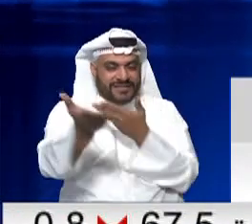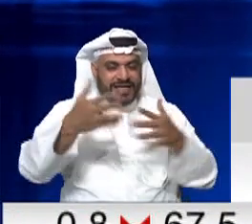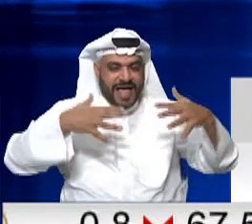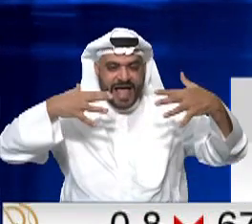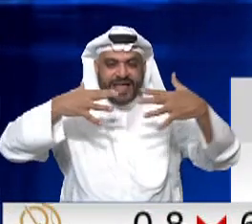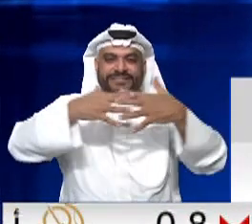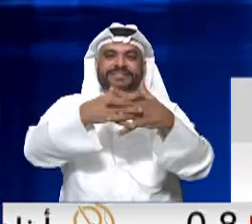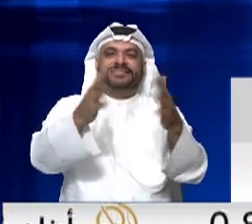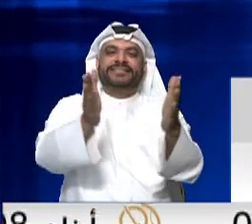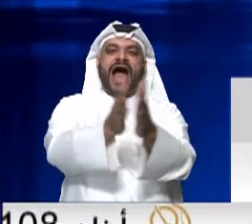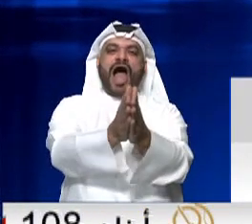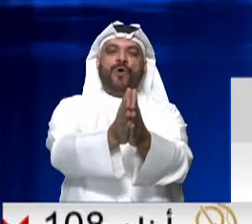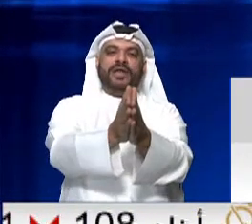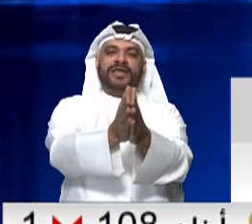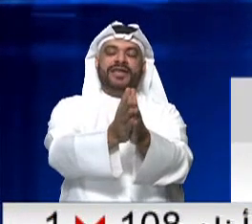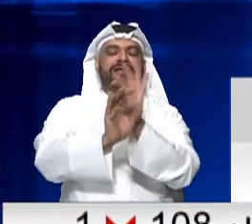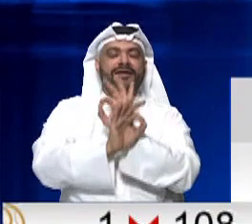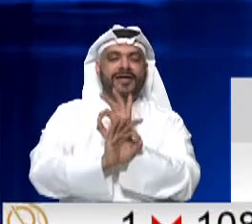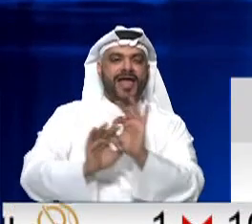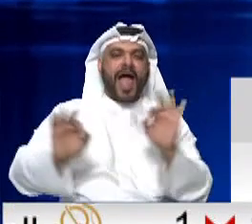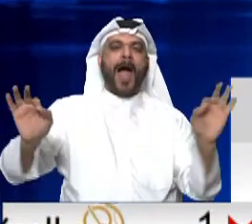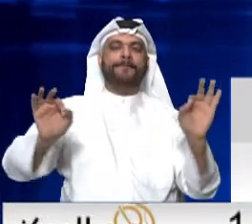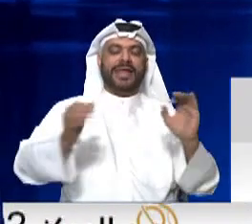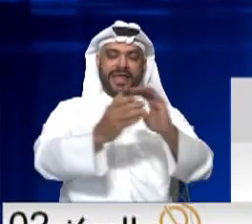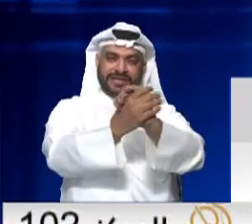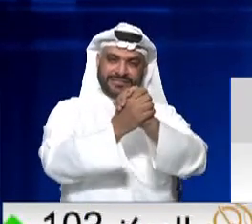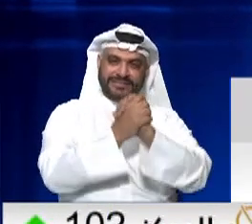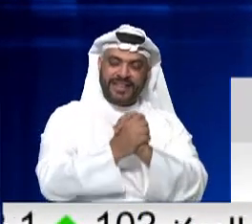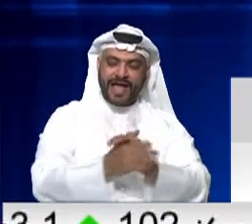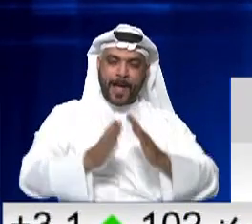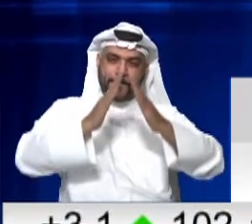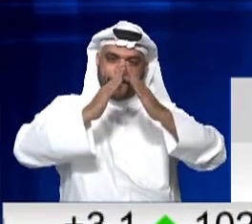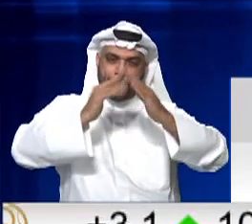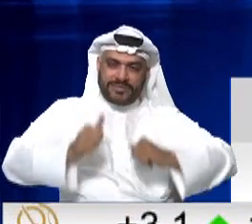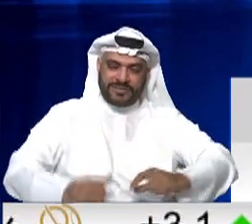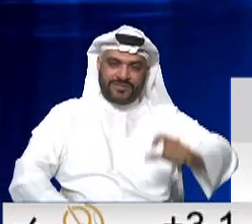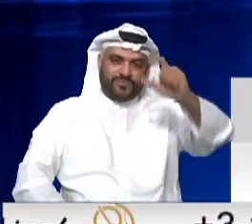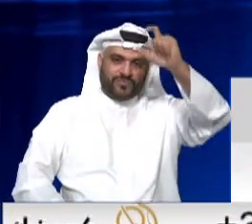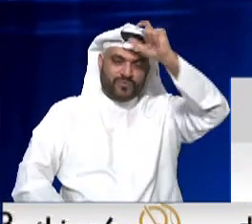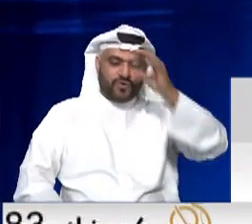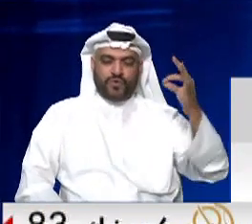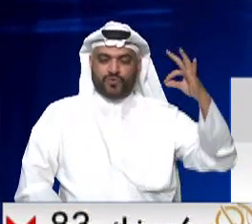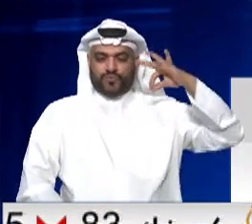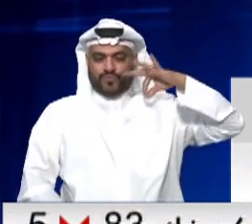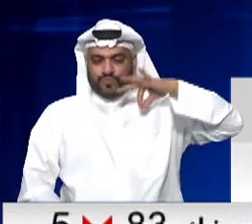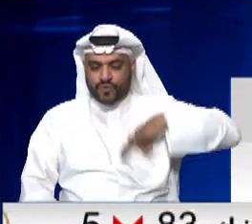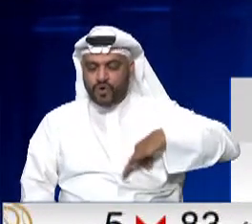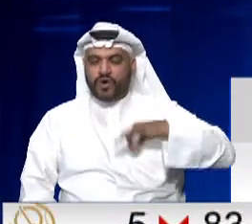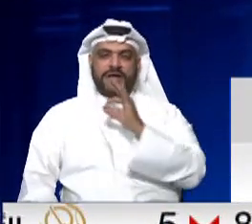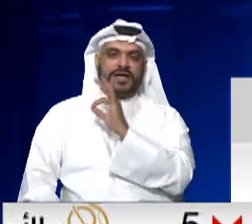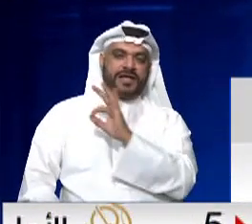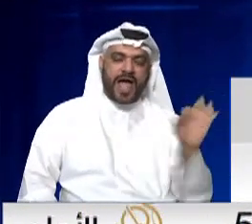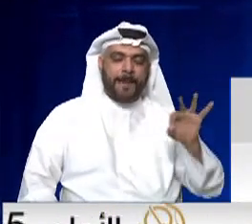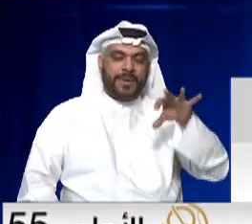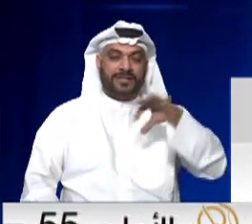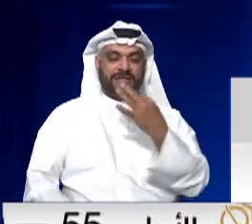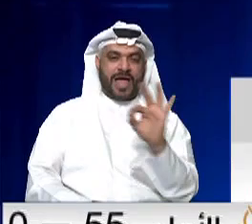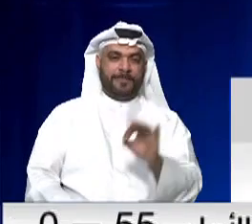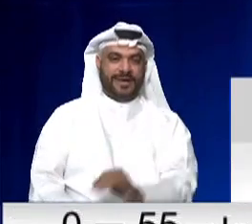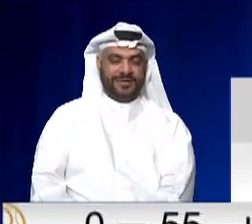كلا البلدين وتطوير علاقات الصداقه بينهما ويحقق المصالح المشتركه لدول